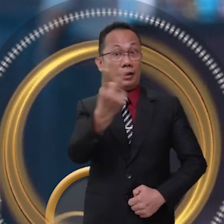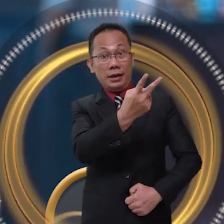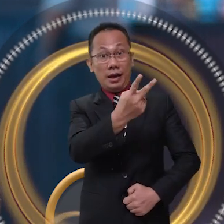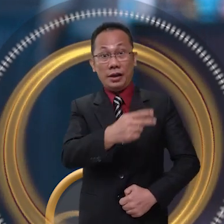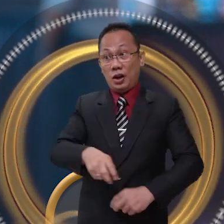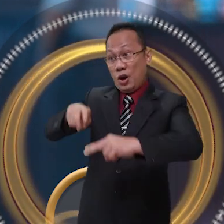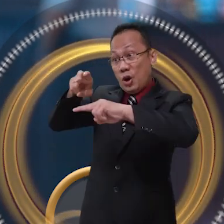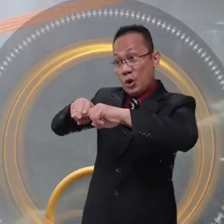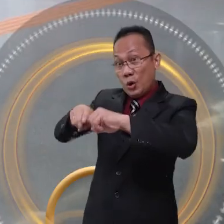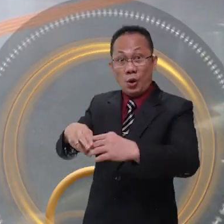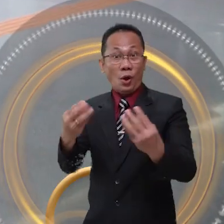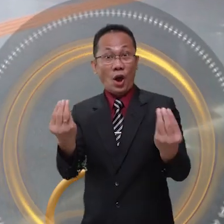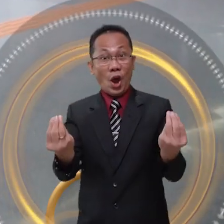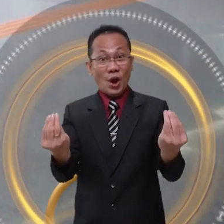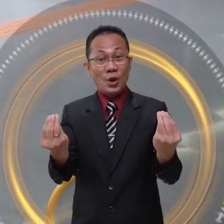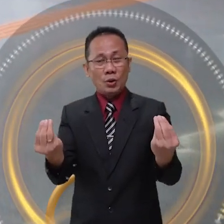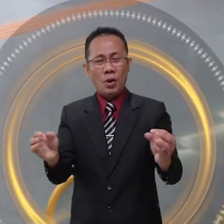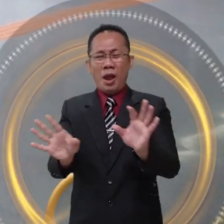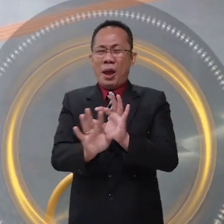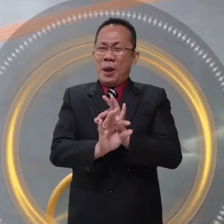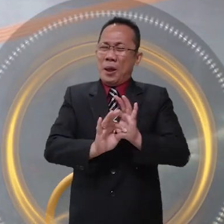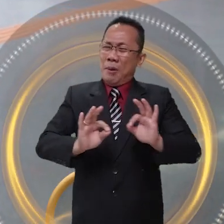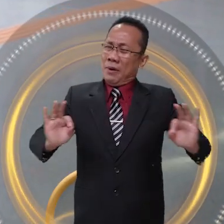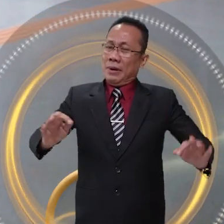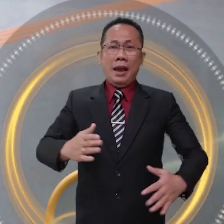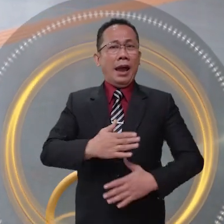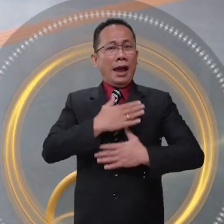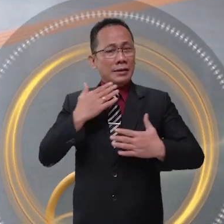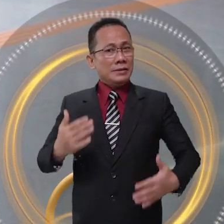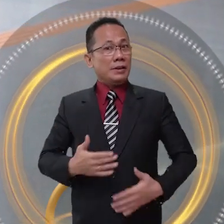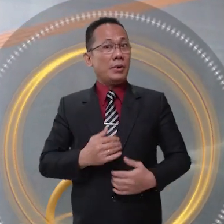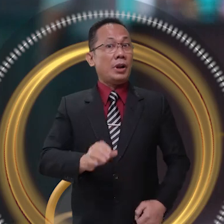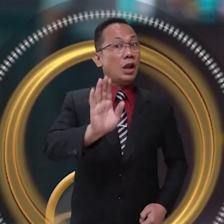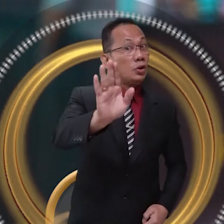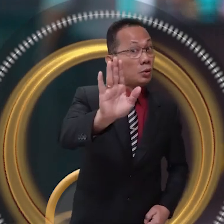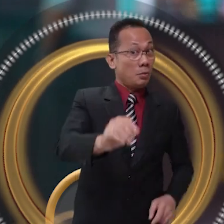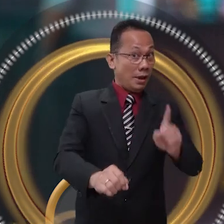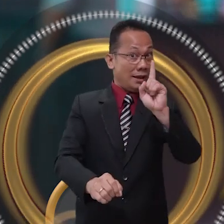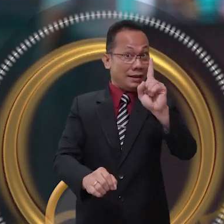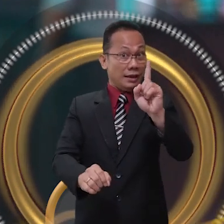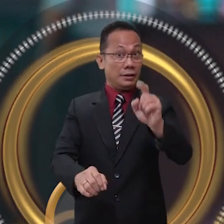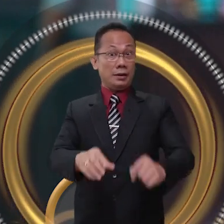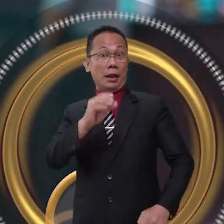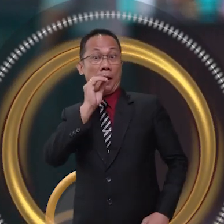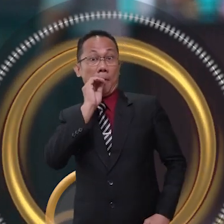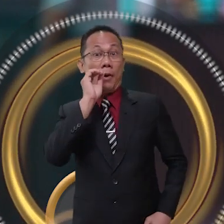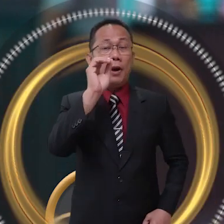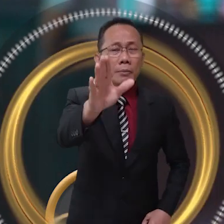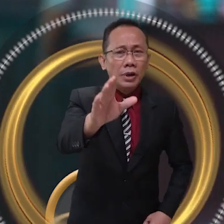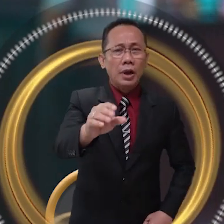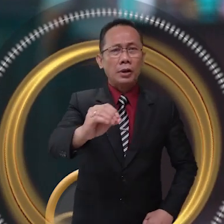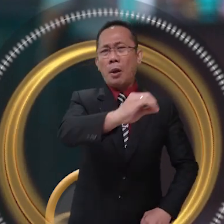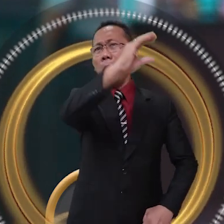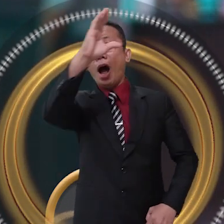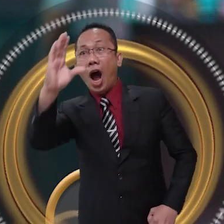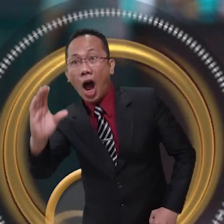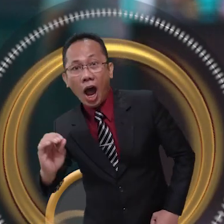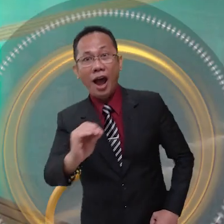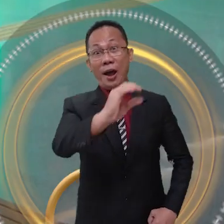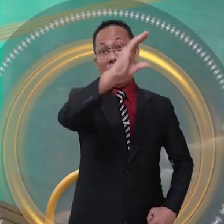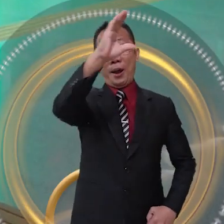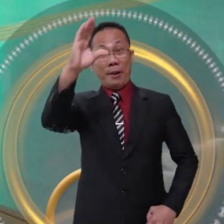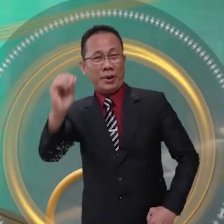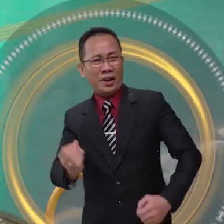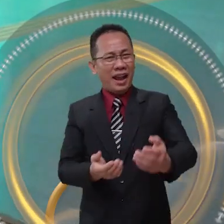Negeri Jakarta Pusat. Dan di sini tempat menunggunya juga bersih, nyaman. Dan satu lagi, di sini kita bisa